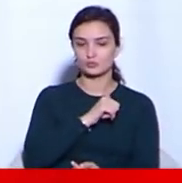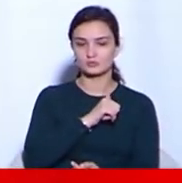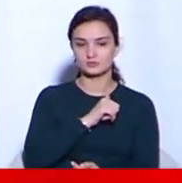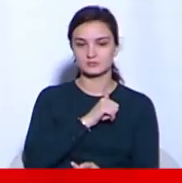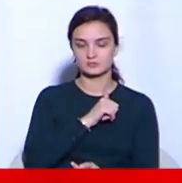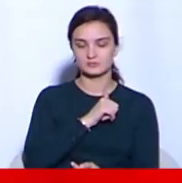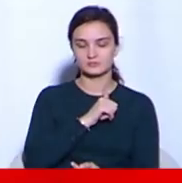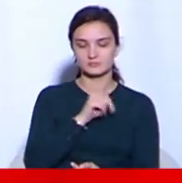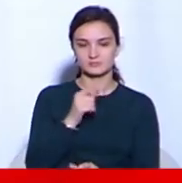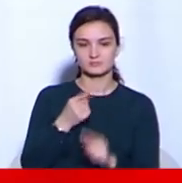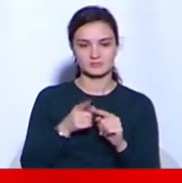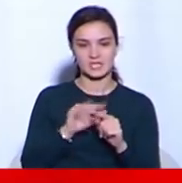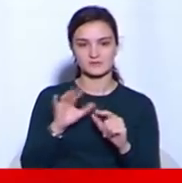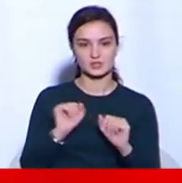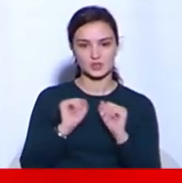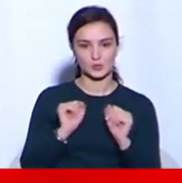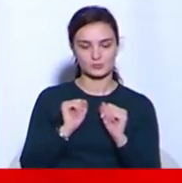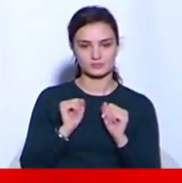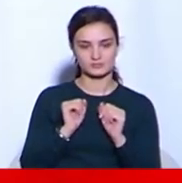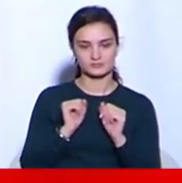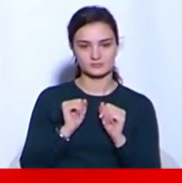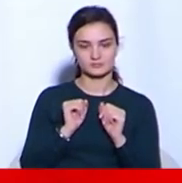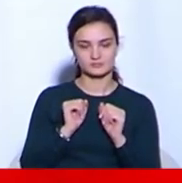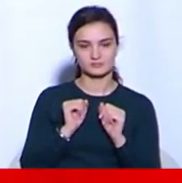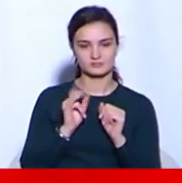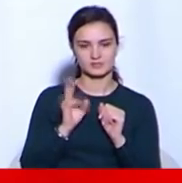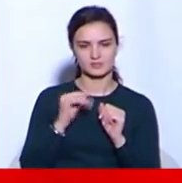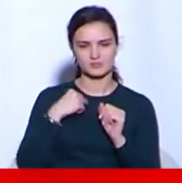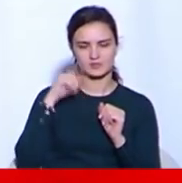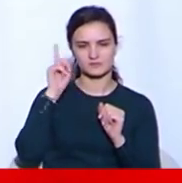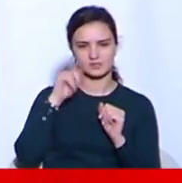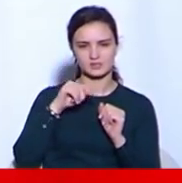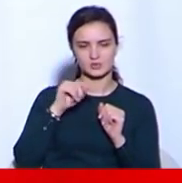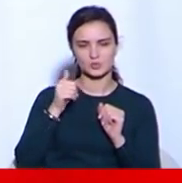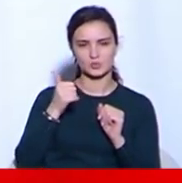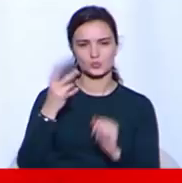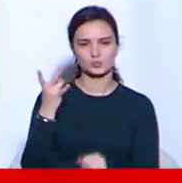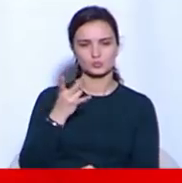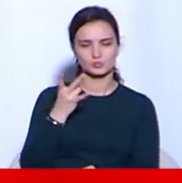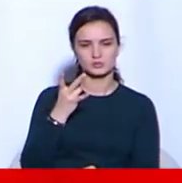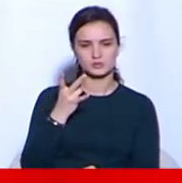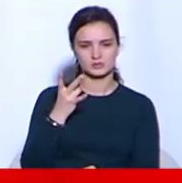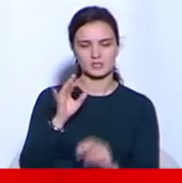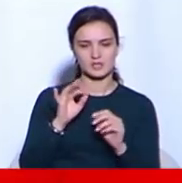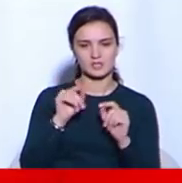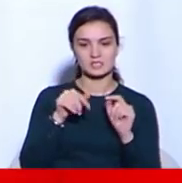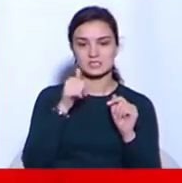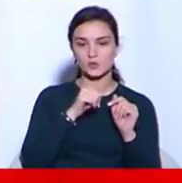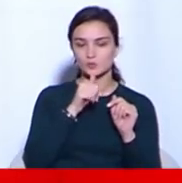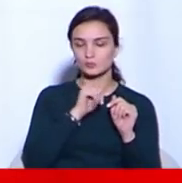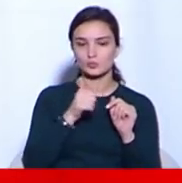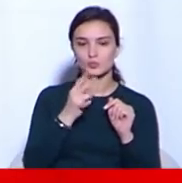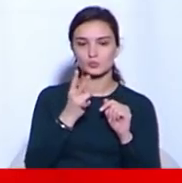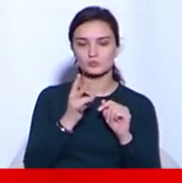და არც ცდილობთ სიმართლე გითხრათ, თუმცა ჩვენ ვიცით, როგორ უნდა ამოხსნათ ეს